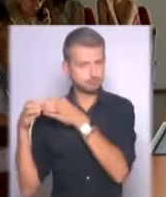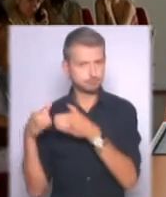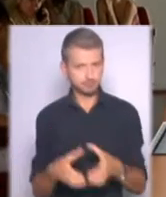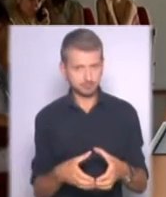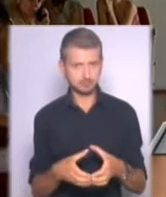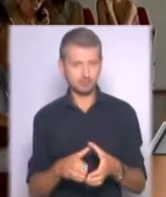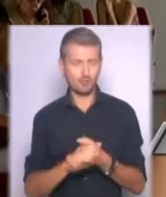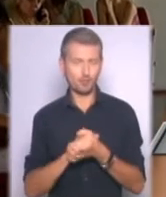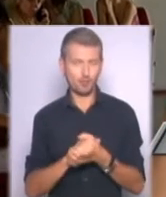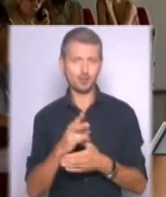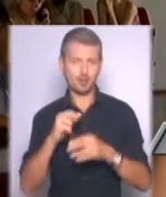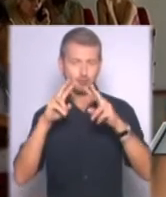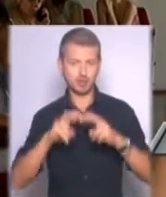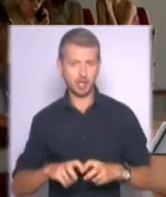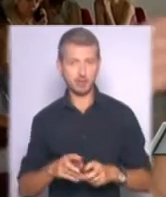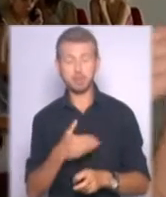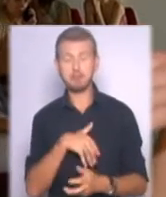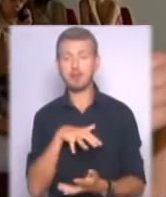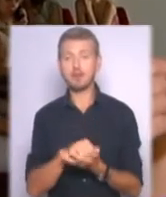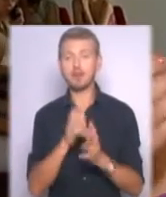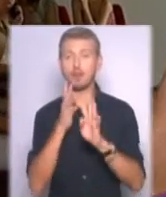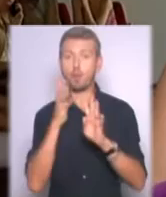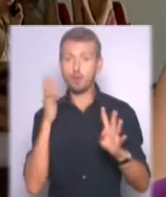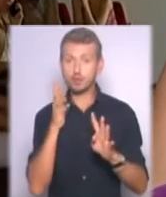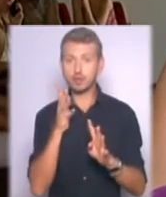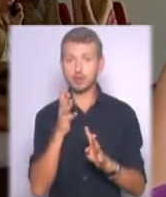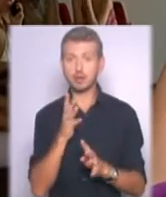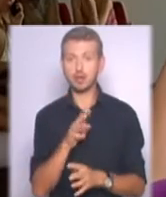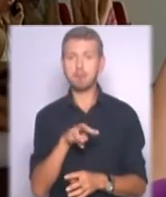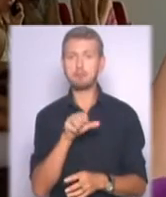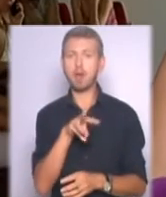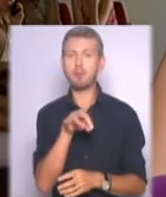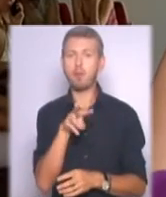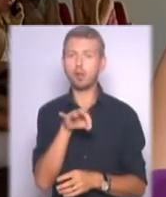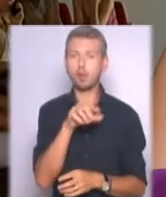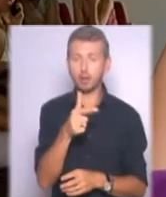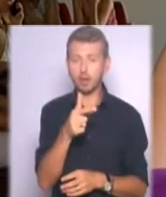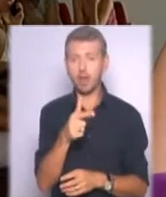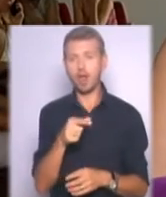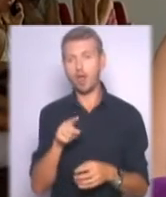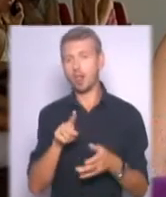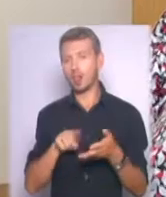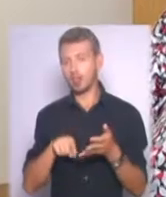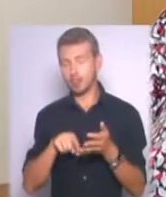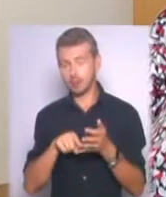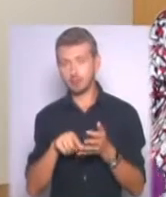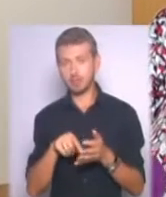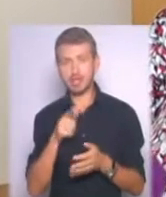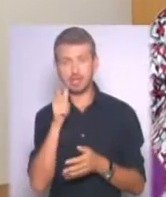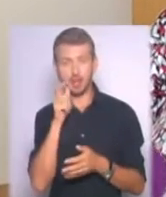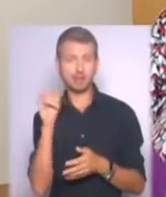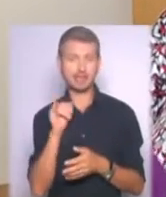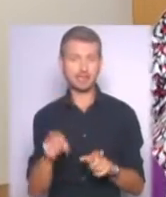Дружно прийшли на обслідування. Ми зайняли чергу к мамологу, здали сахар і гінекологу. У мене на